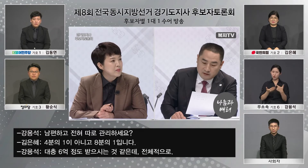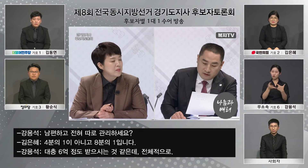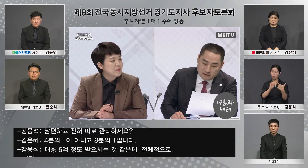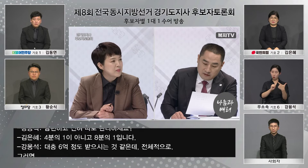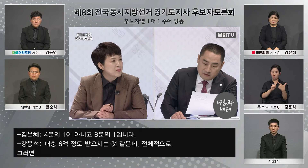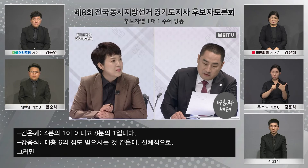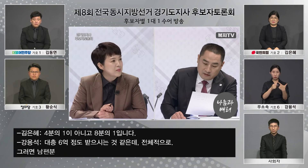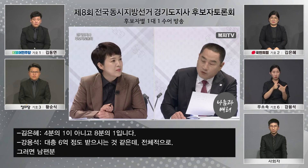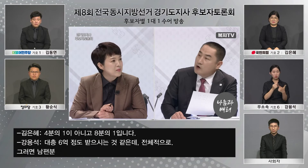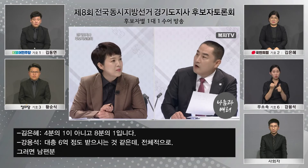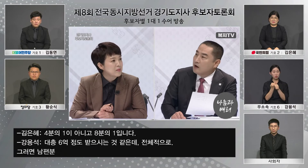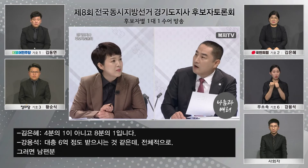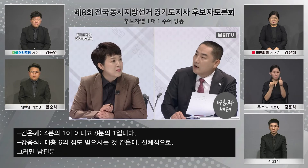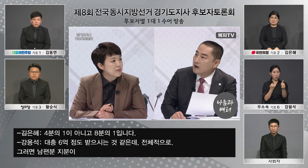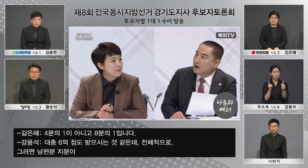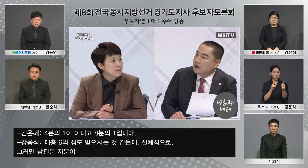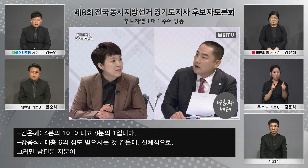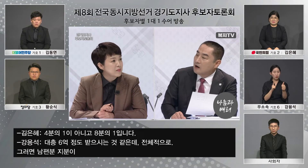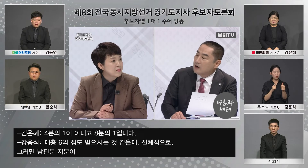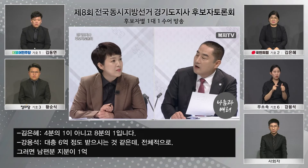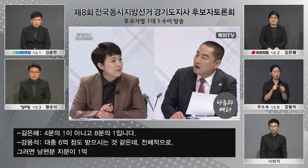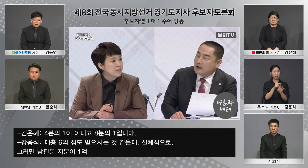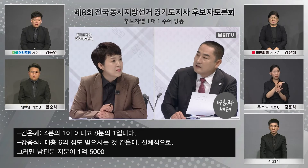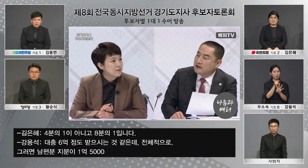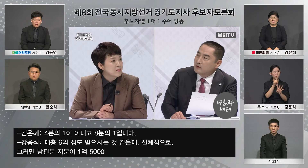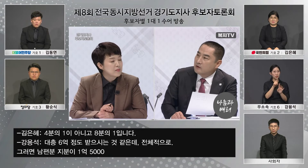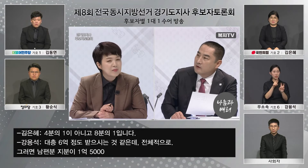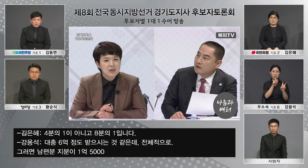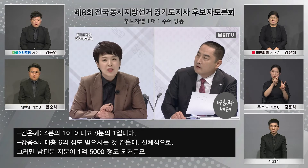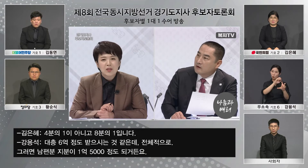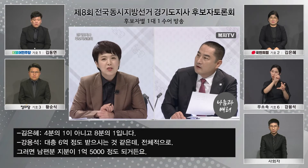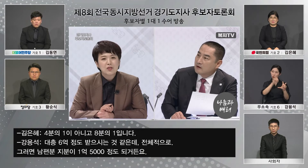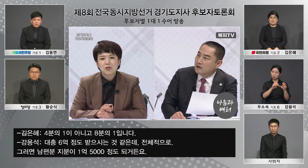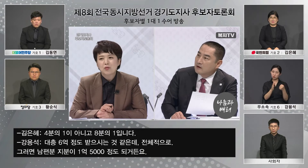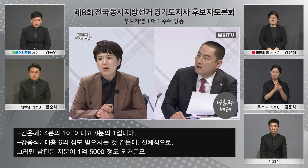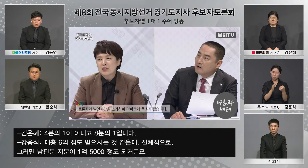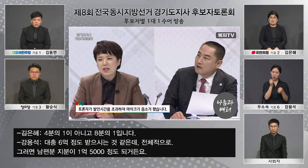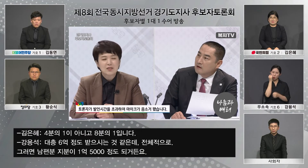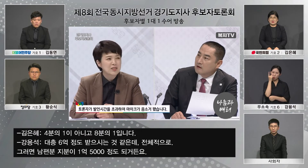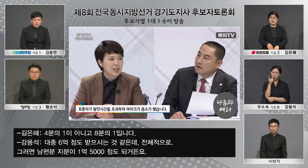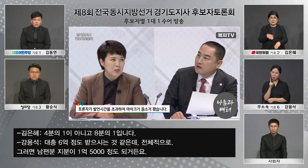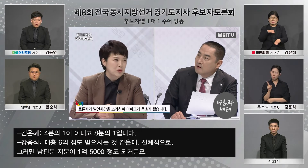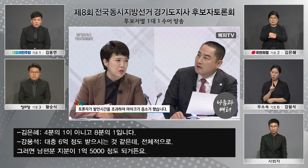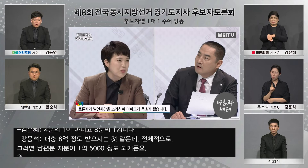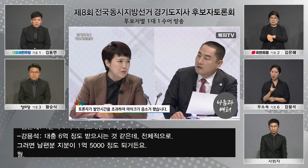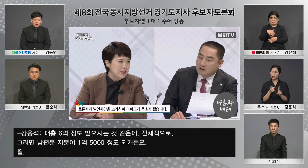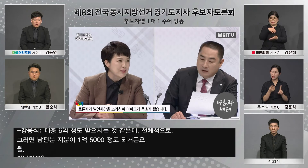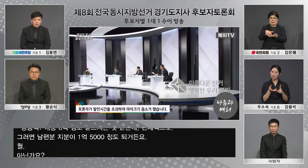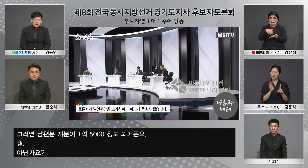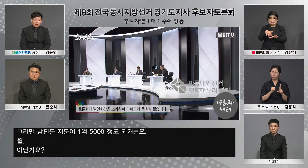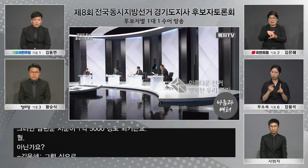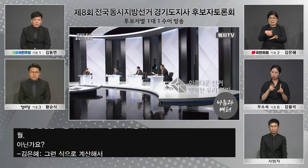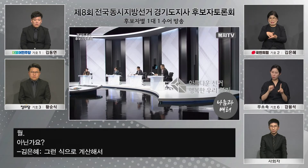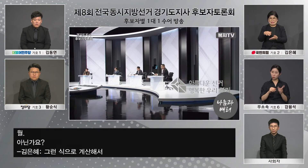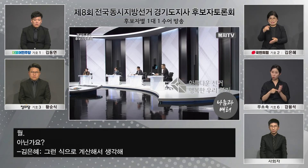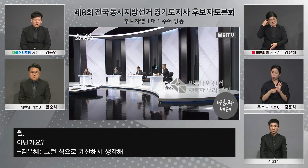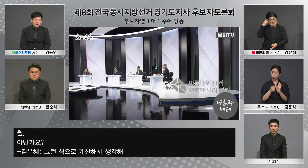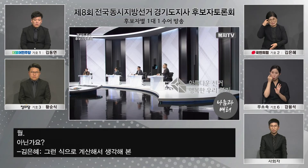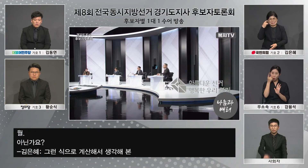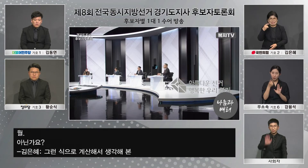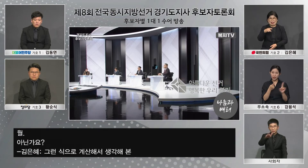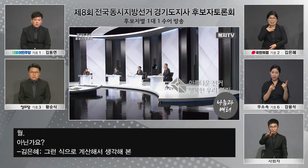되거든요. 월 아닌가요? 그런 식으로 계산해서 생각해 본 적은 없고요. 자,